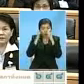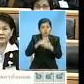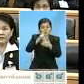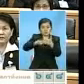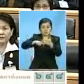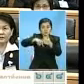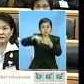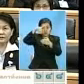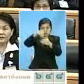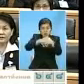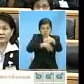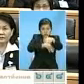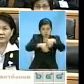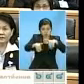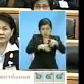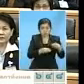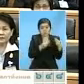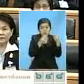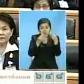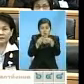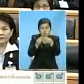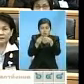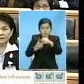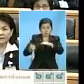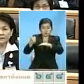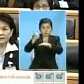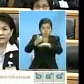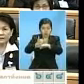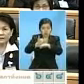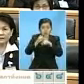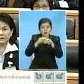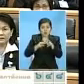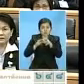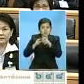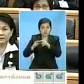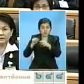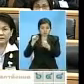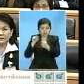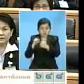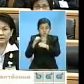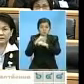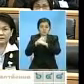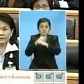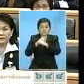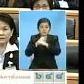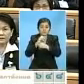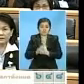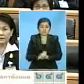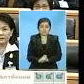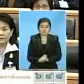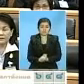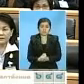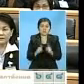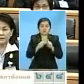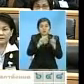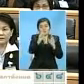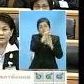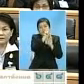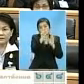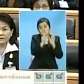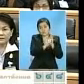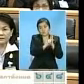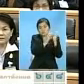ควรจะมีอำนาจถอดถอนผู้ที่มาจากการแต่งตั้งนี่กฎหมายรัฐธรรมนูญฉบับนี้กลับตรรกะ